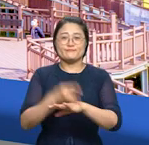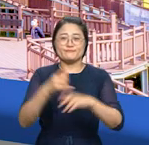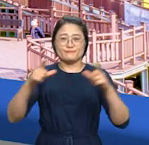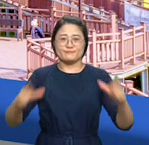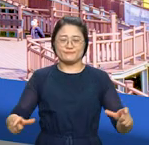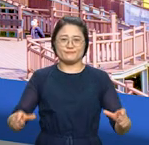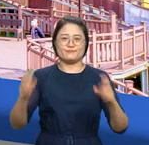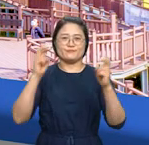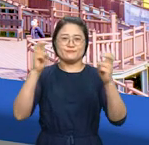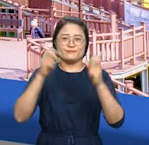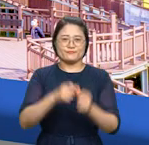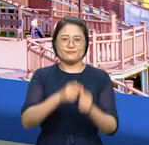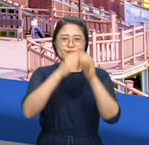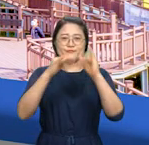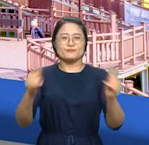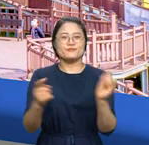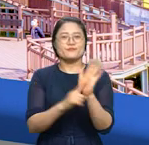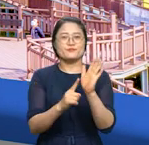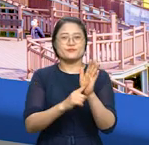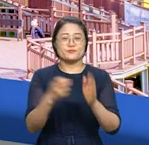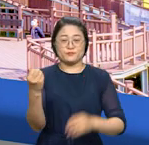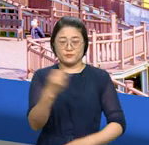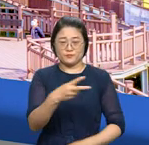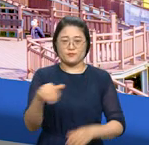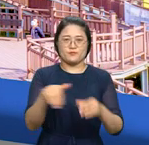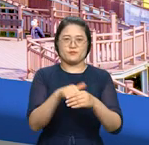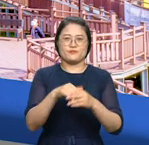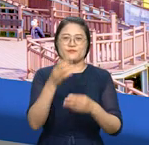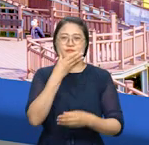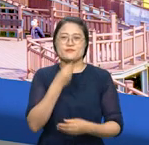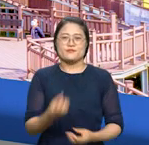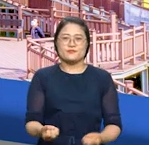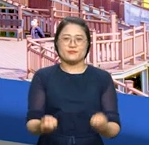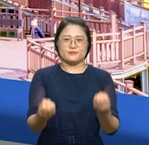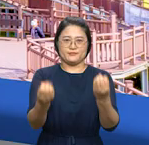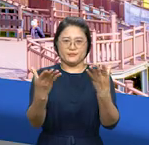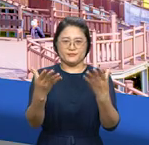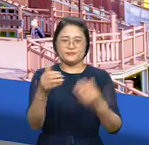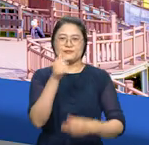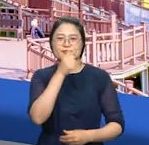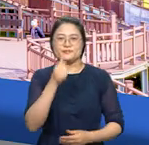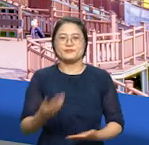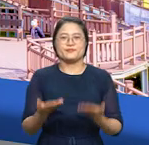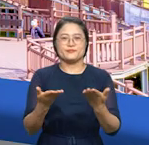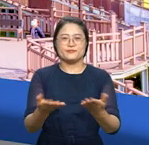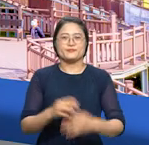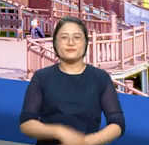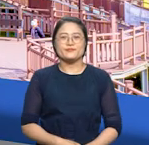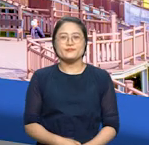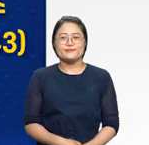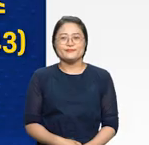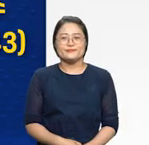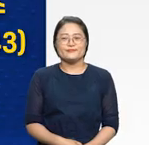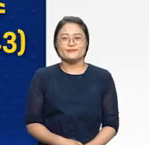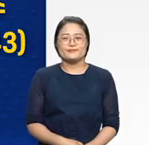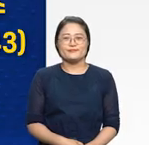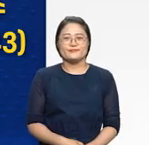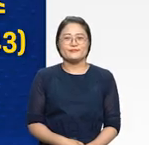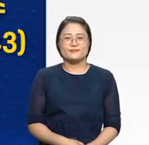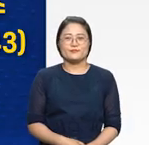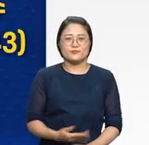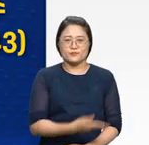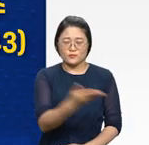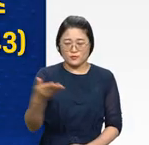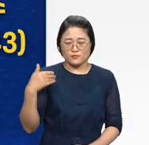다음은 의왕시 관내 기업의 구인구직 소식 및 문화 행사를 소개하는 의왕 알림이 시간입니다. 첫